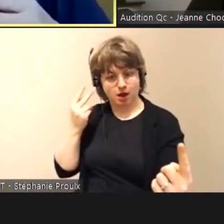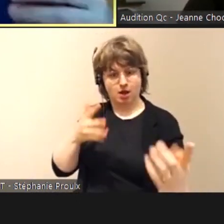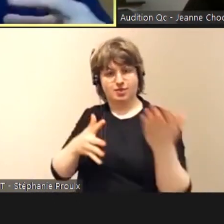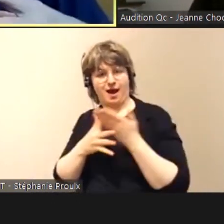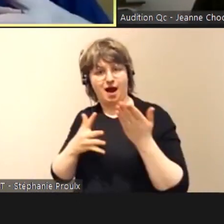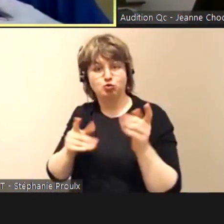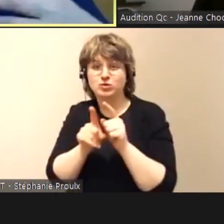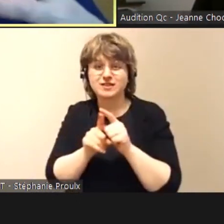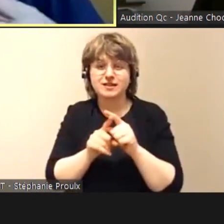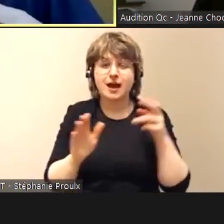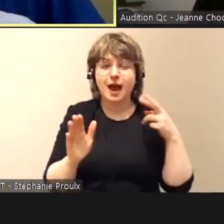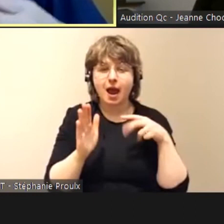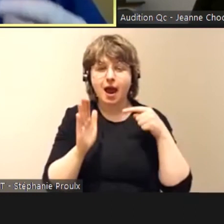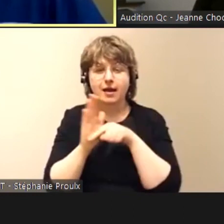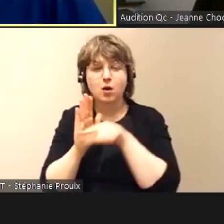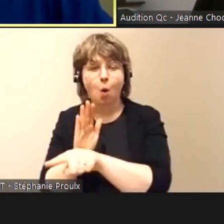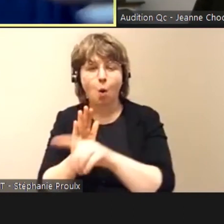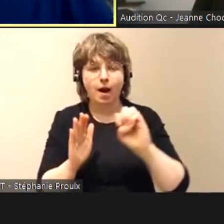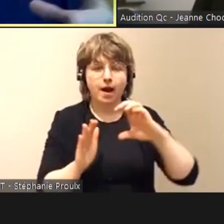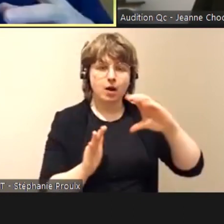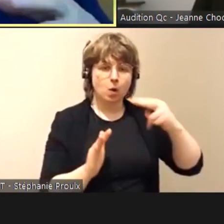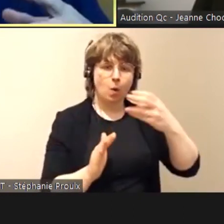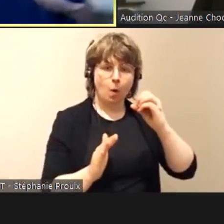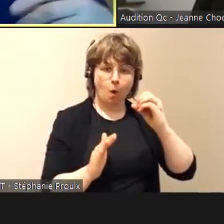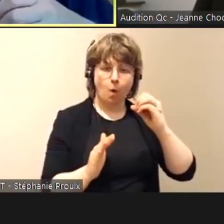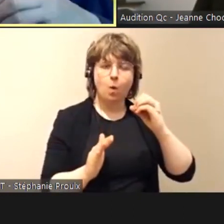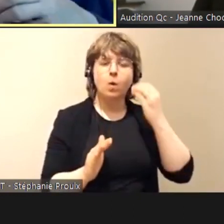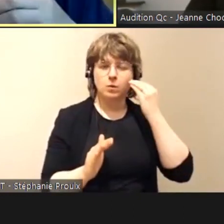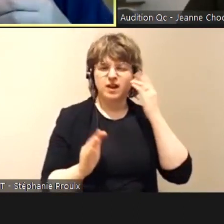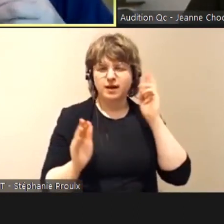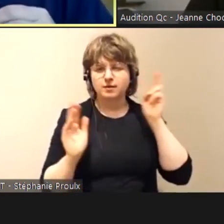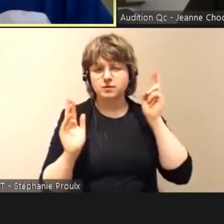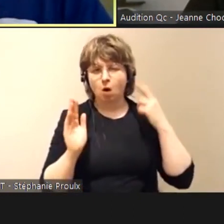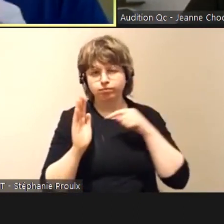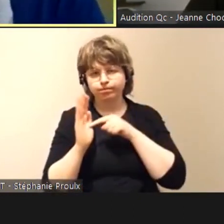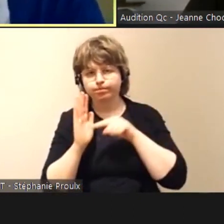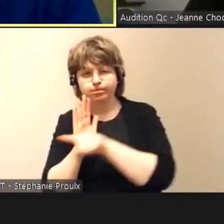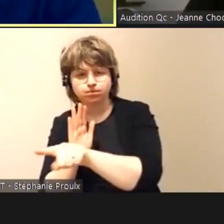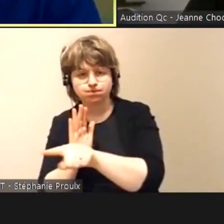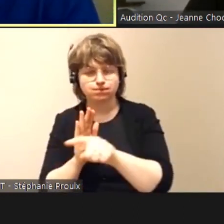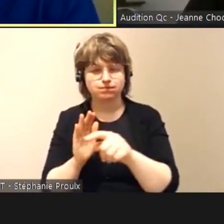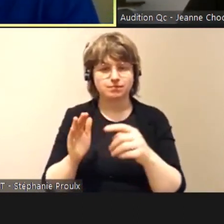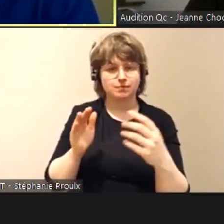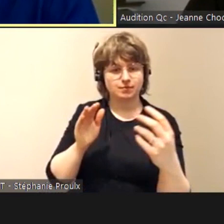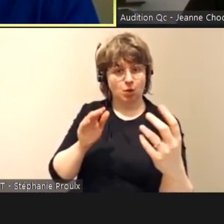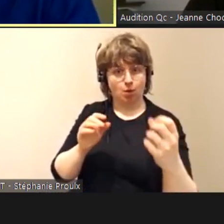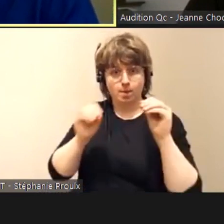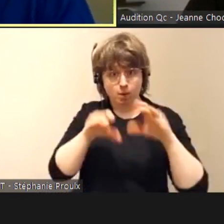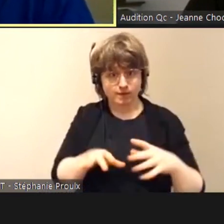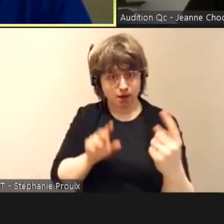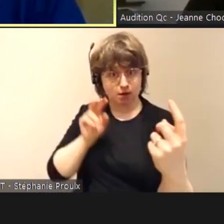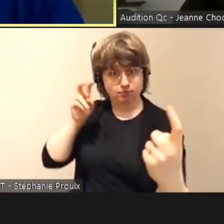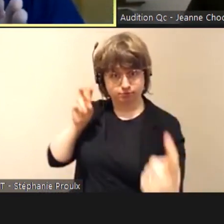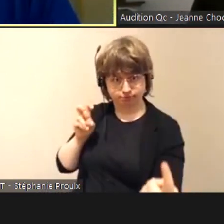de l'écho, hein, ce qu'on appelle la réverbération, les sons de la professeure qui parle, ils nous arrivent directement à notre